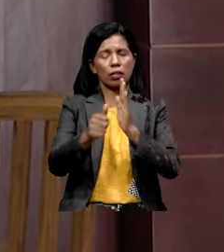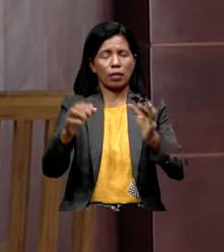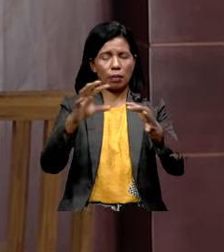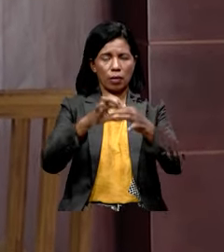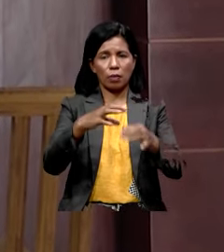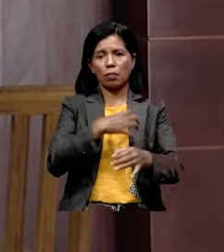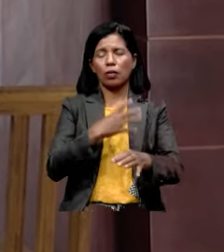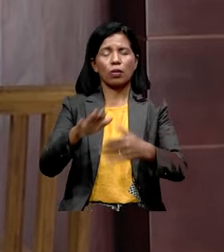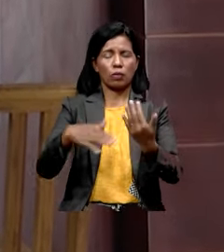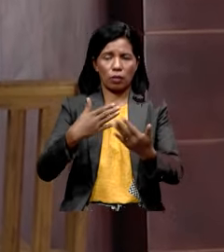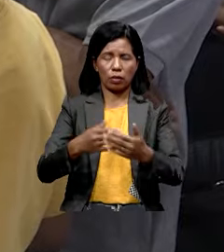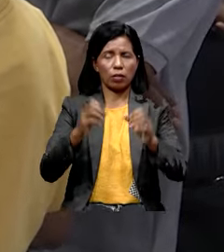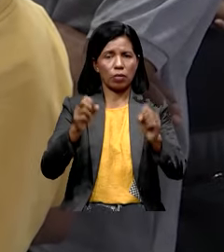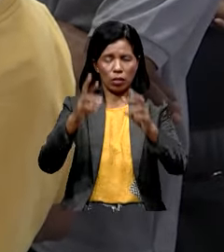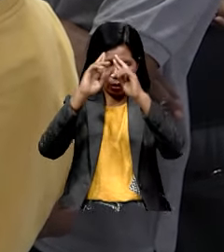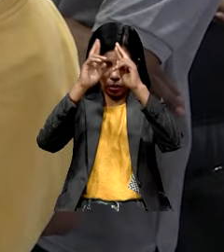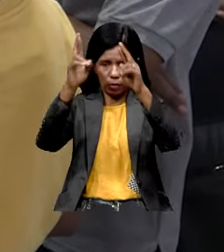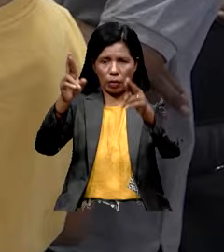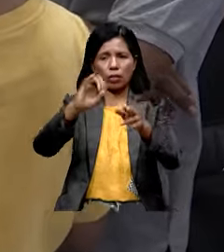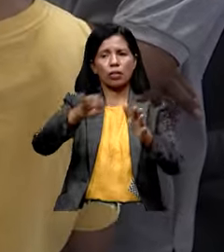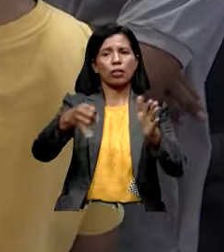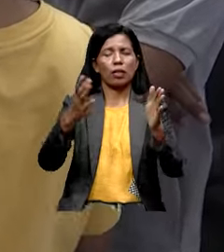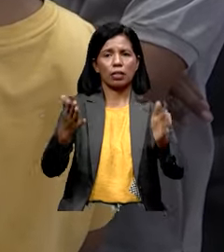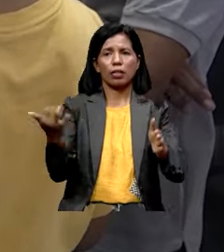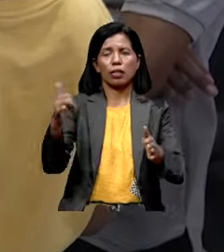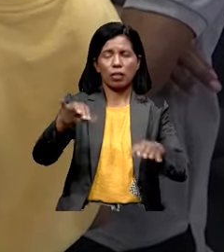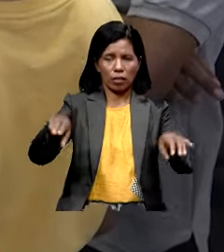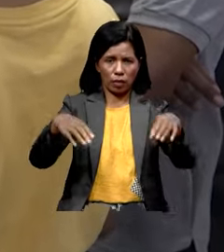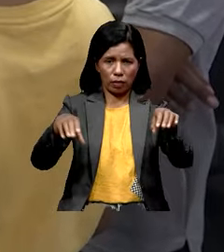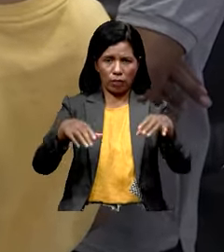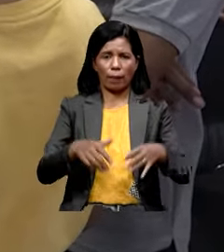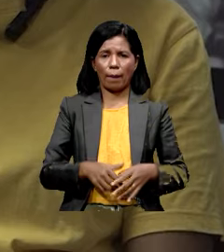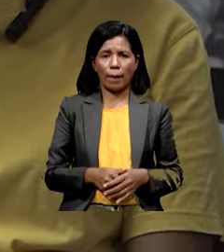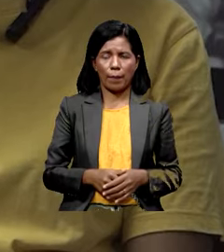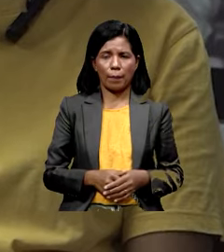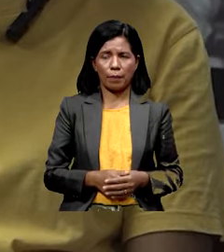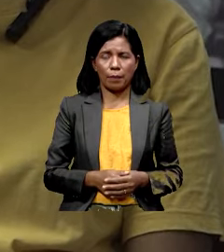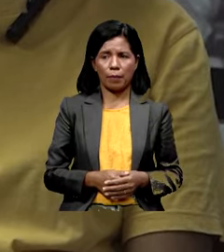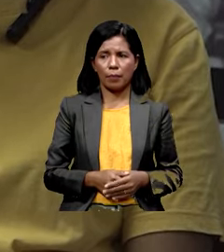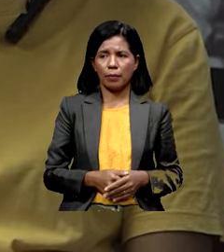penitenciário sira. Hori respeta jornalista sernia servisu. Ekipa kobertura, GMN.